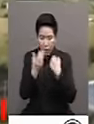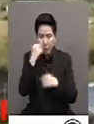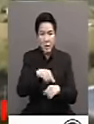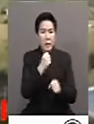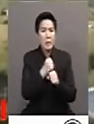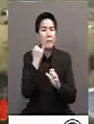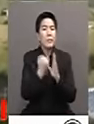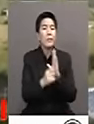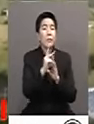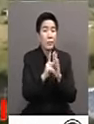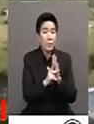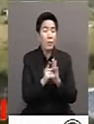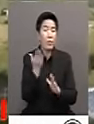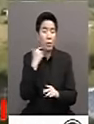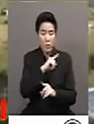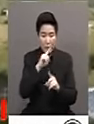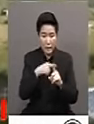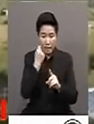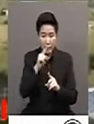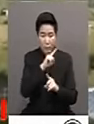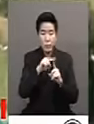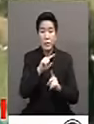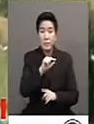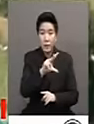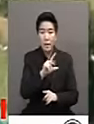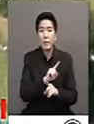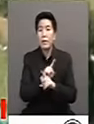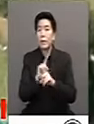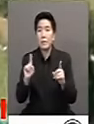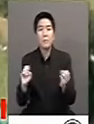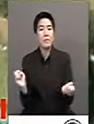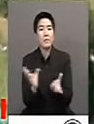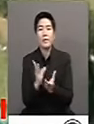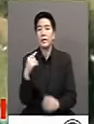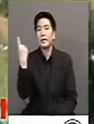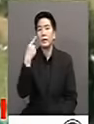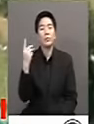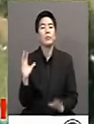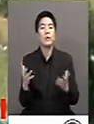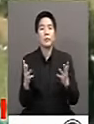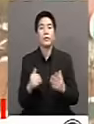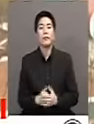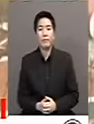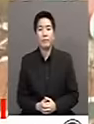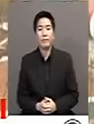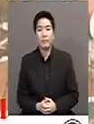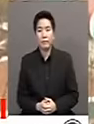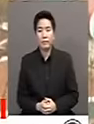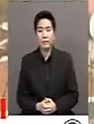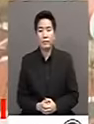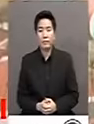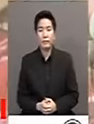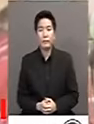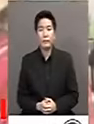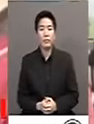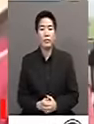ไปแล้วเมื่อวันที่23พฤศจิกายนที่ผ่านมาแต่ก็ไม่ได้กระทบกับการท่องเที่ยวมากนัก ผู้ประก